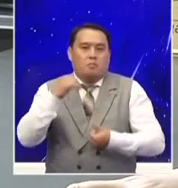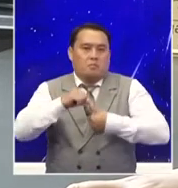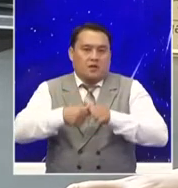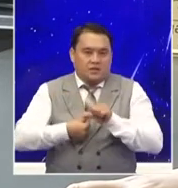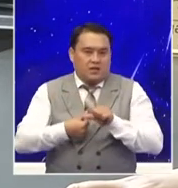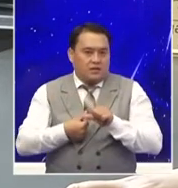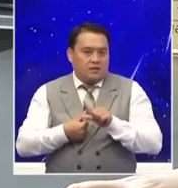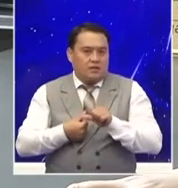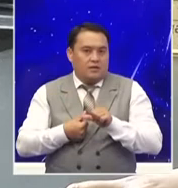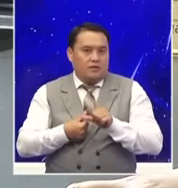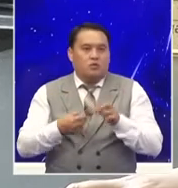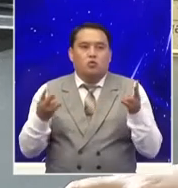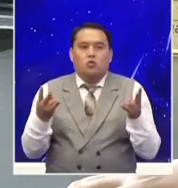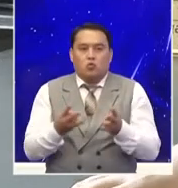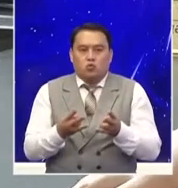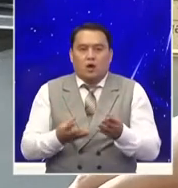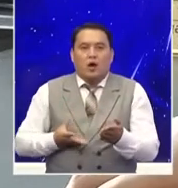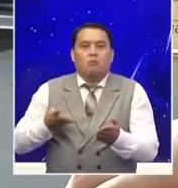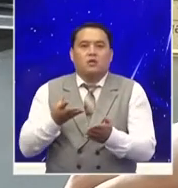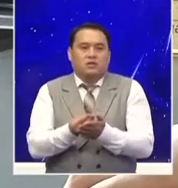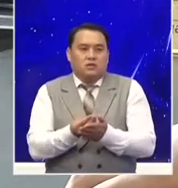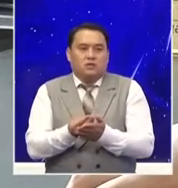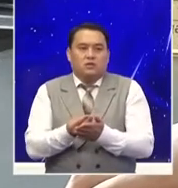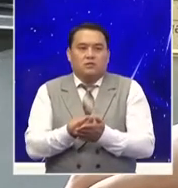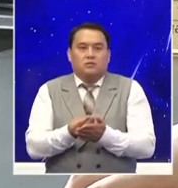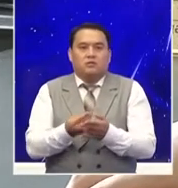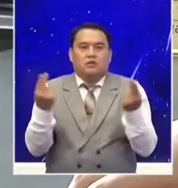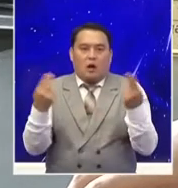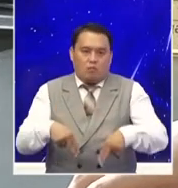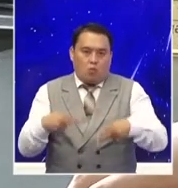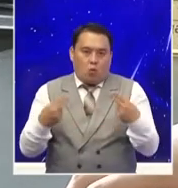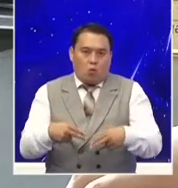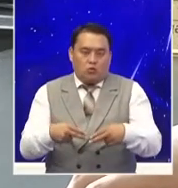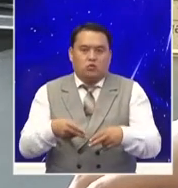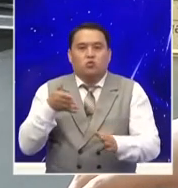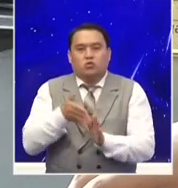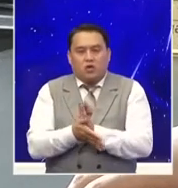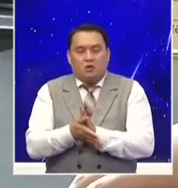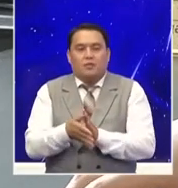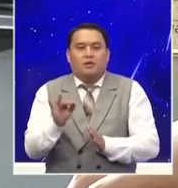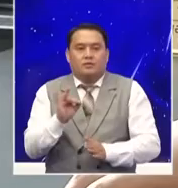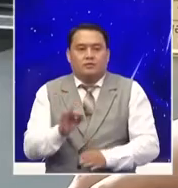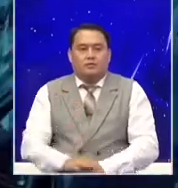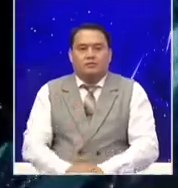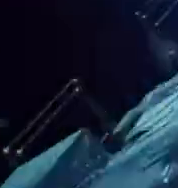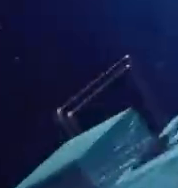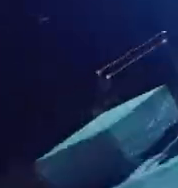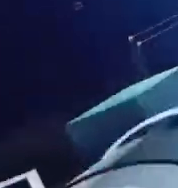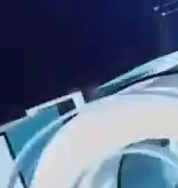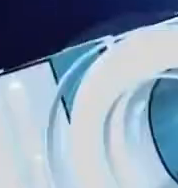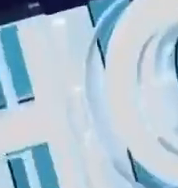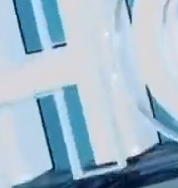учет, ему необходимо оплатить таможенные пошлины, утилизационный сбор.